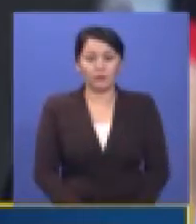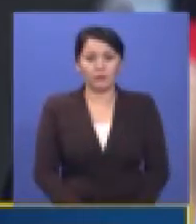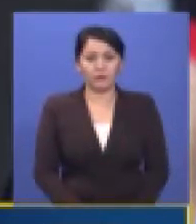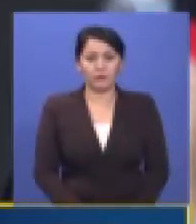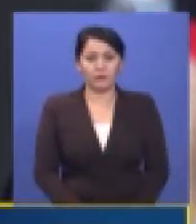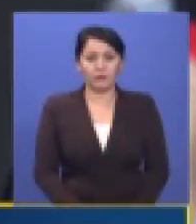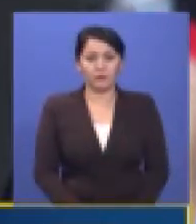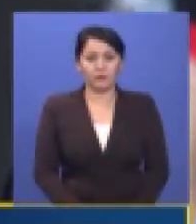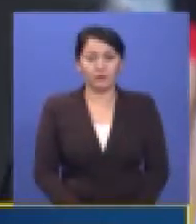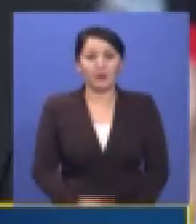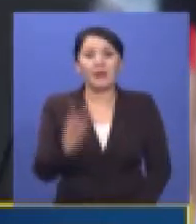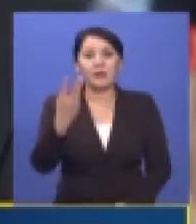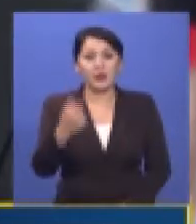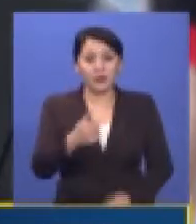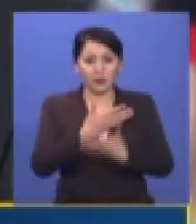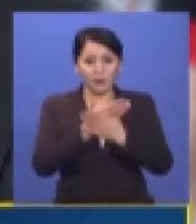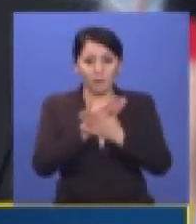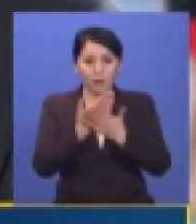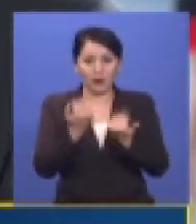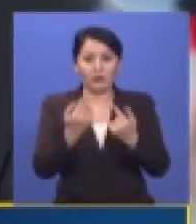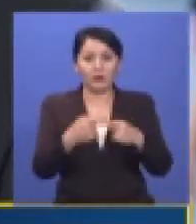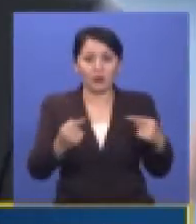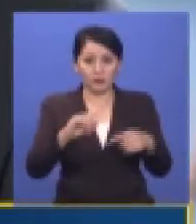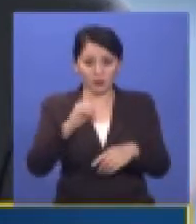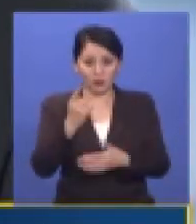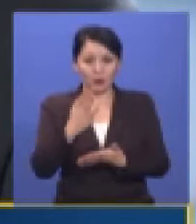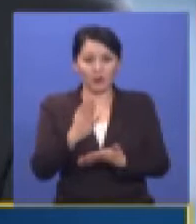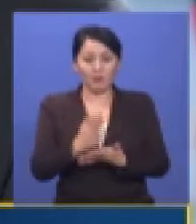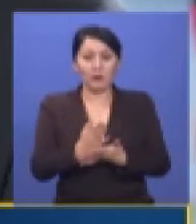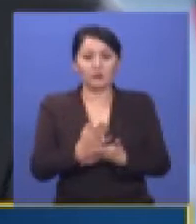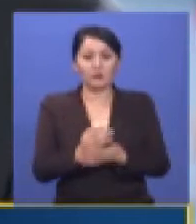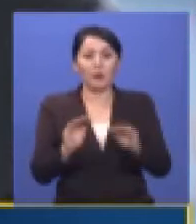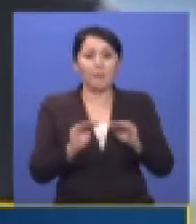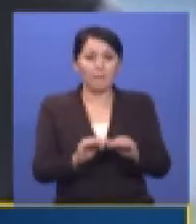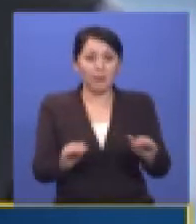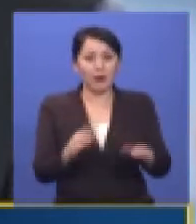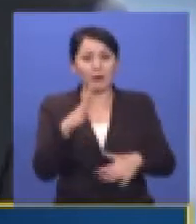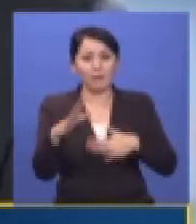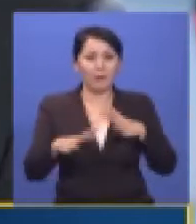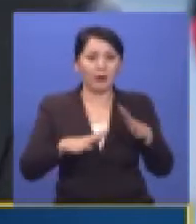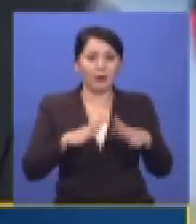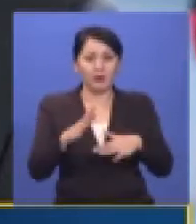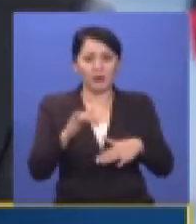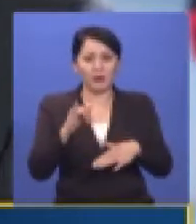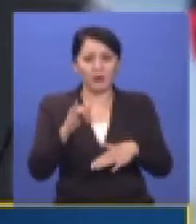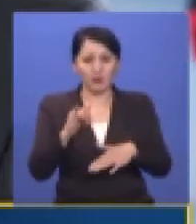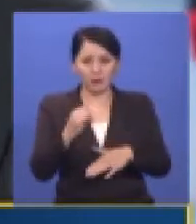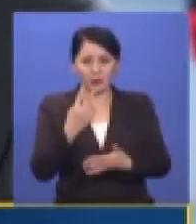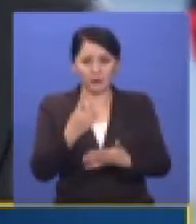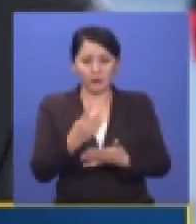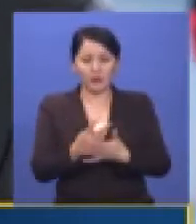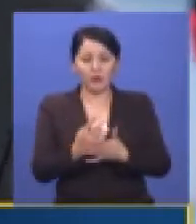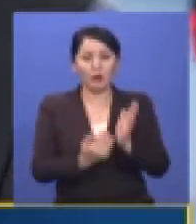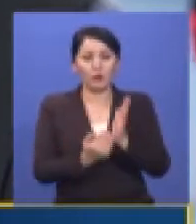Недостаток финансирования. Қаражаттың жетіспеушілігінен түрлі қиындықтар бар. Салдарынан балалар жаттығуларға салғырт қарап дамымайды, өспейді.